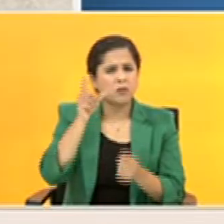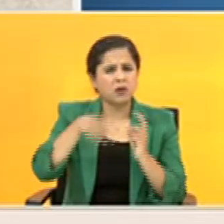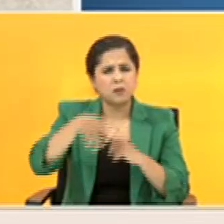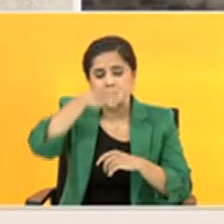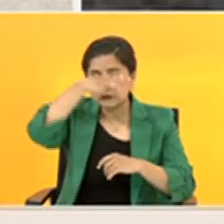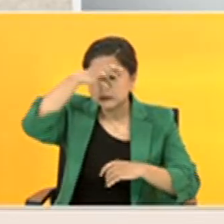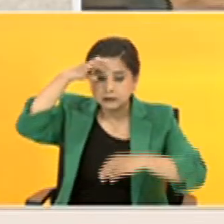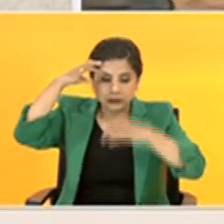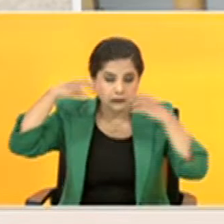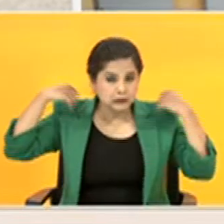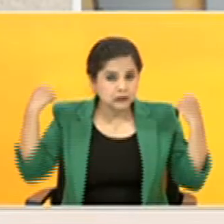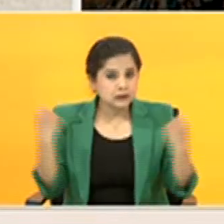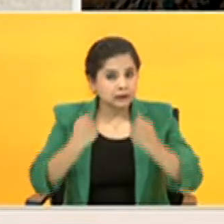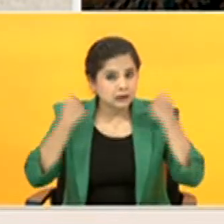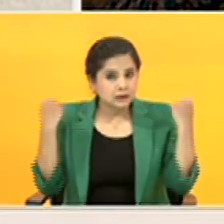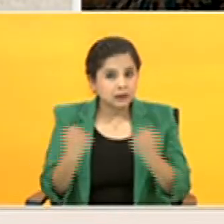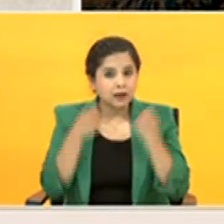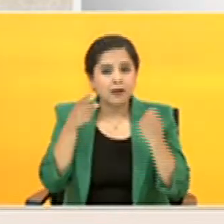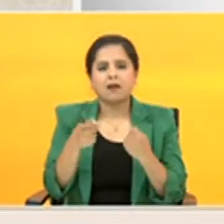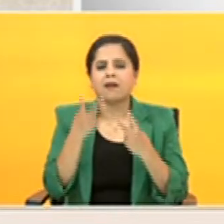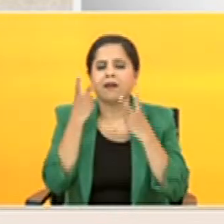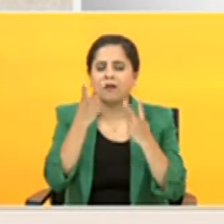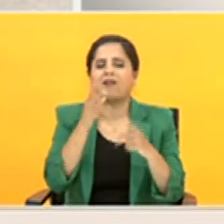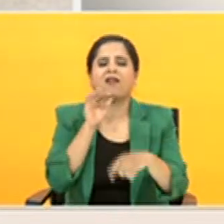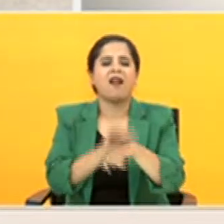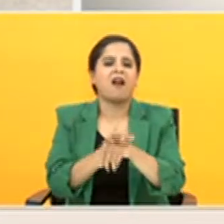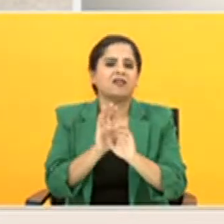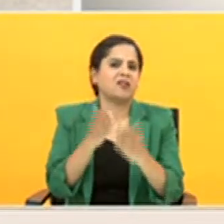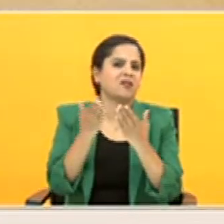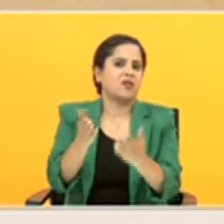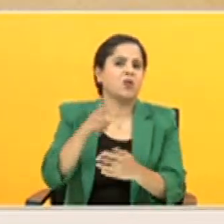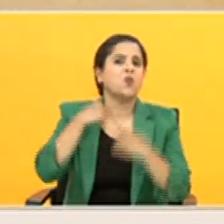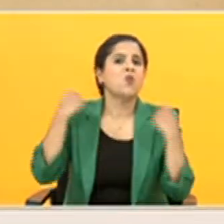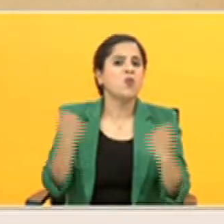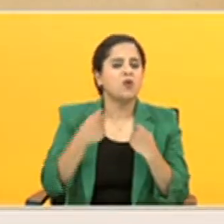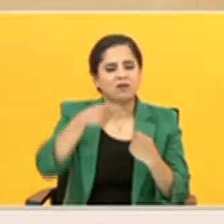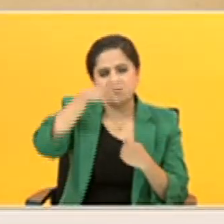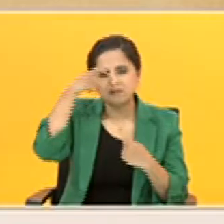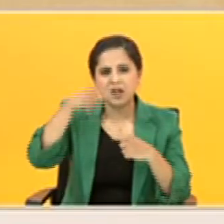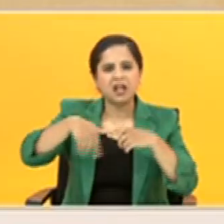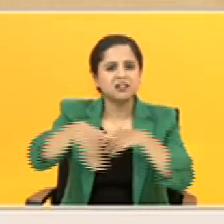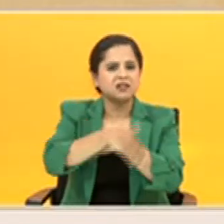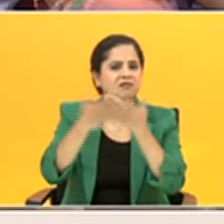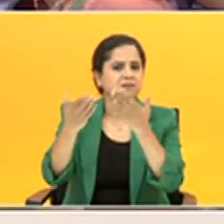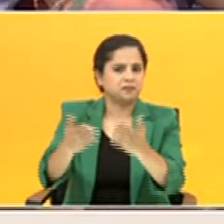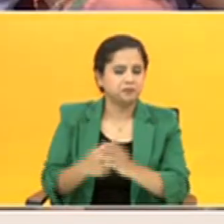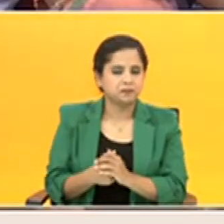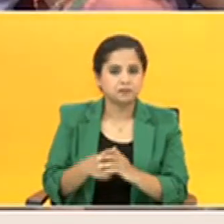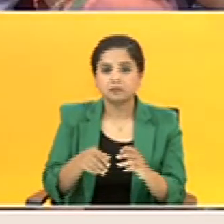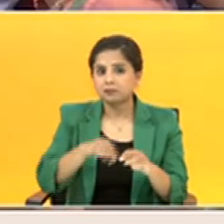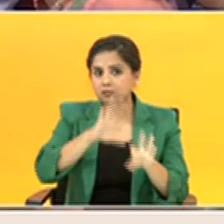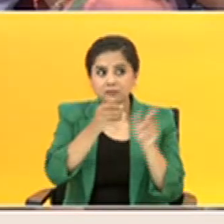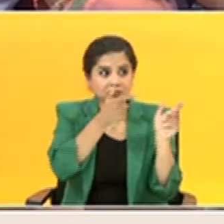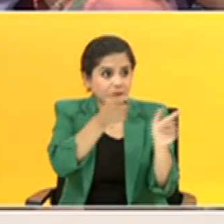पसीना इस विजय में शामिल है। इस अभियान के बाद पूरे देश